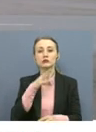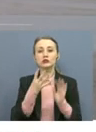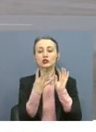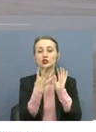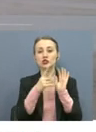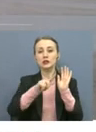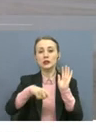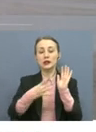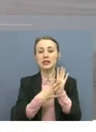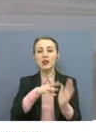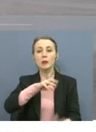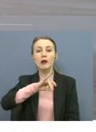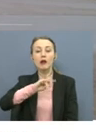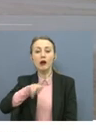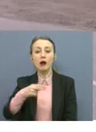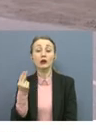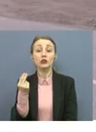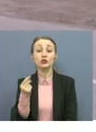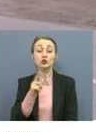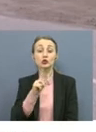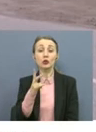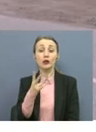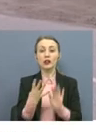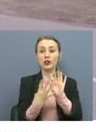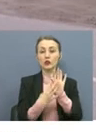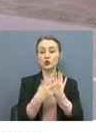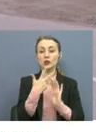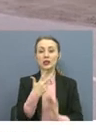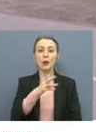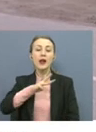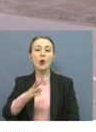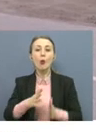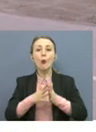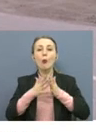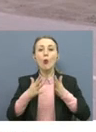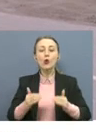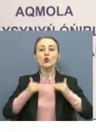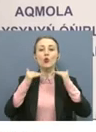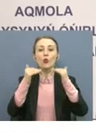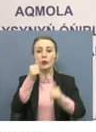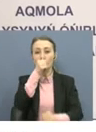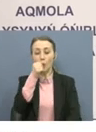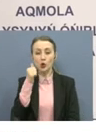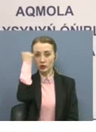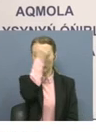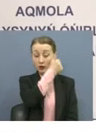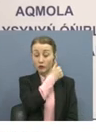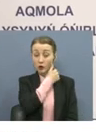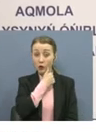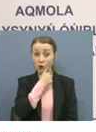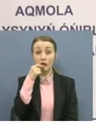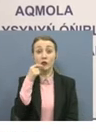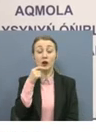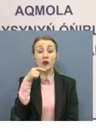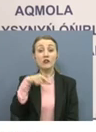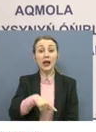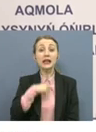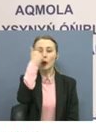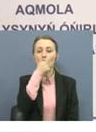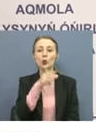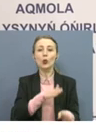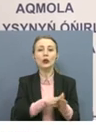жүзеге асырылыпты. Өңірге жұмылдырылған инвестиция көлемі де 20%-ға жуық жоғарылаған. Первостепенной задачей для нас